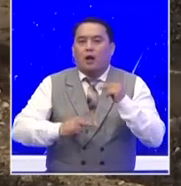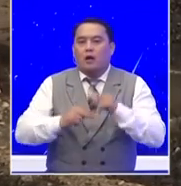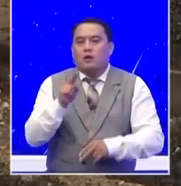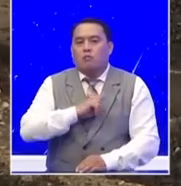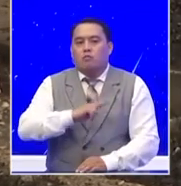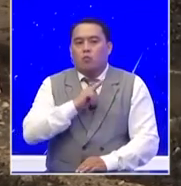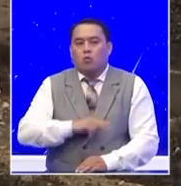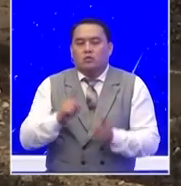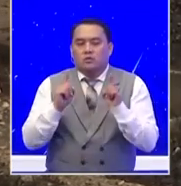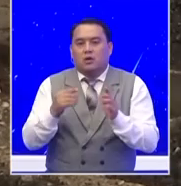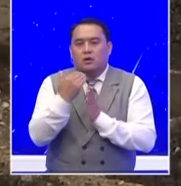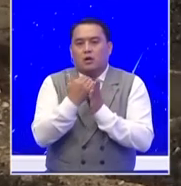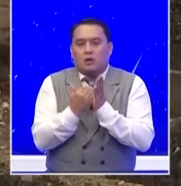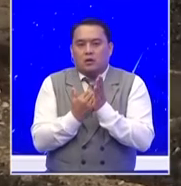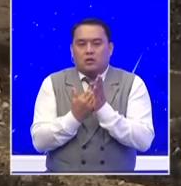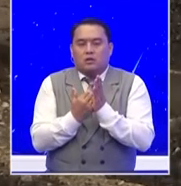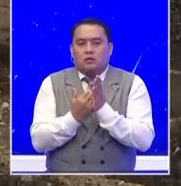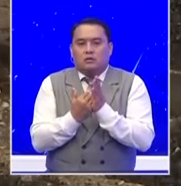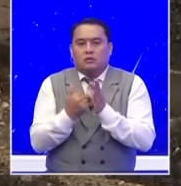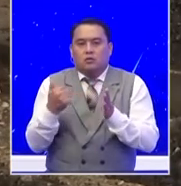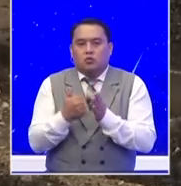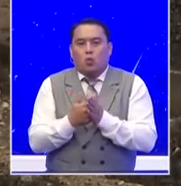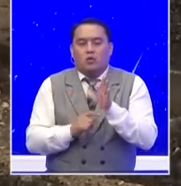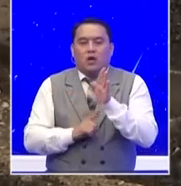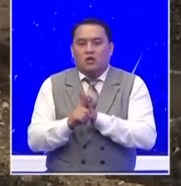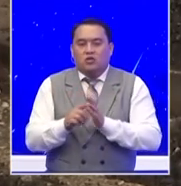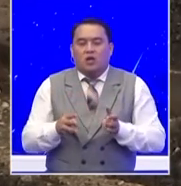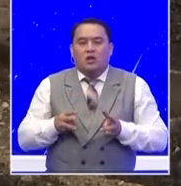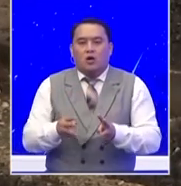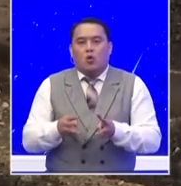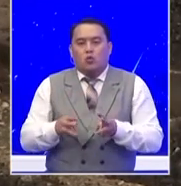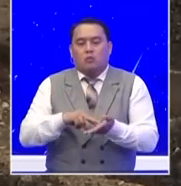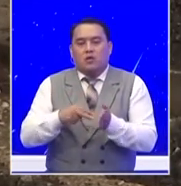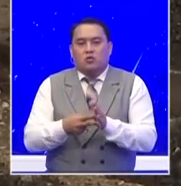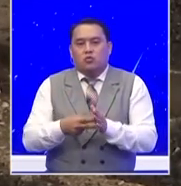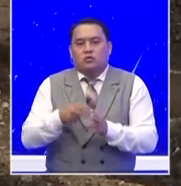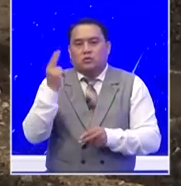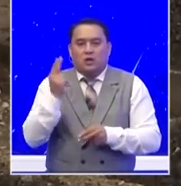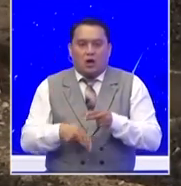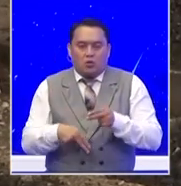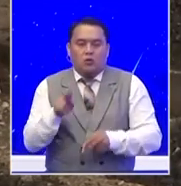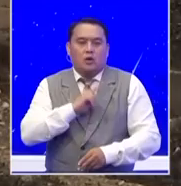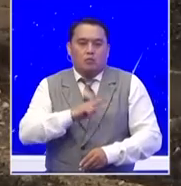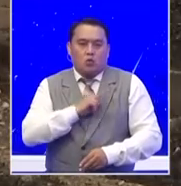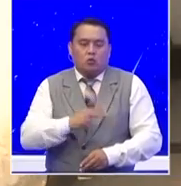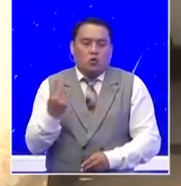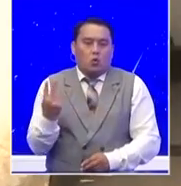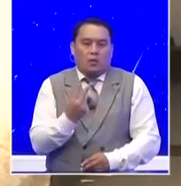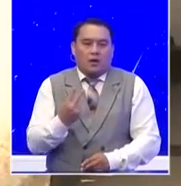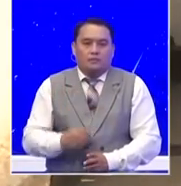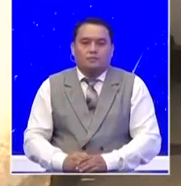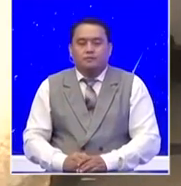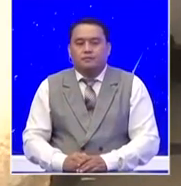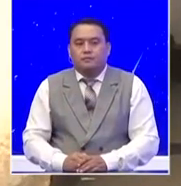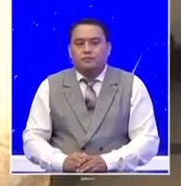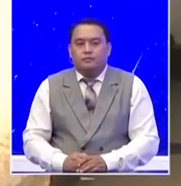Строительно-монтажные работы ведутся согласно графика. До начала отопительного сезона планируем запустить оба котельные. Переходят